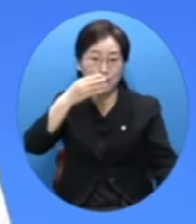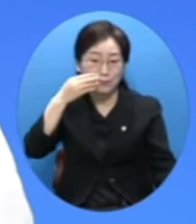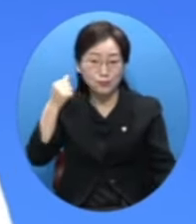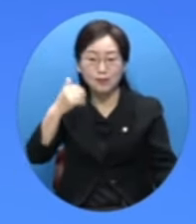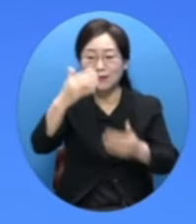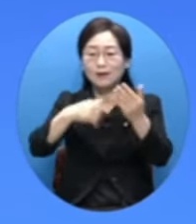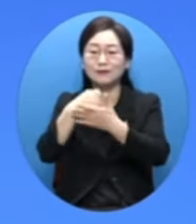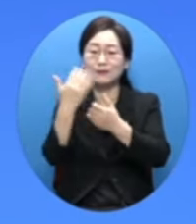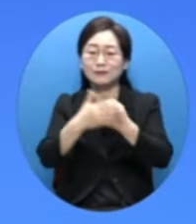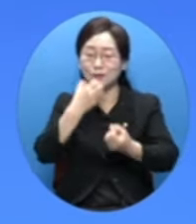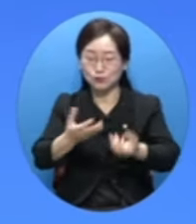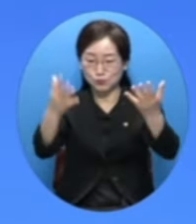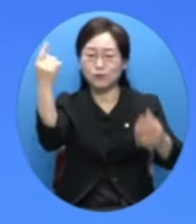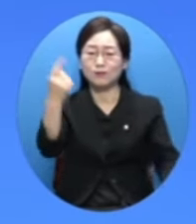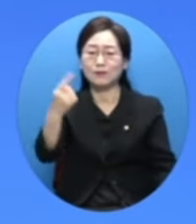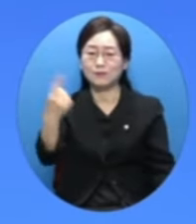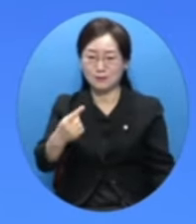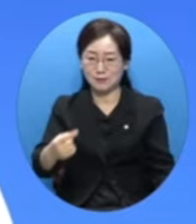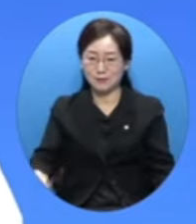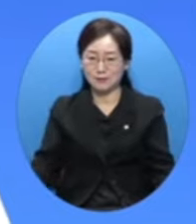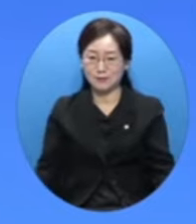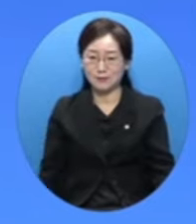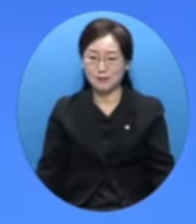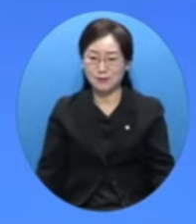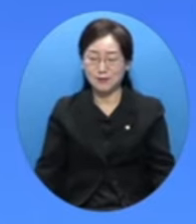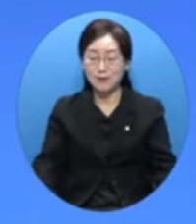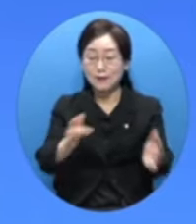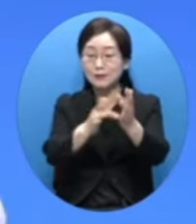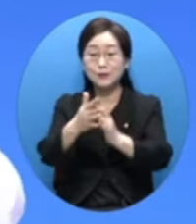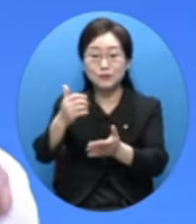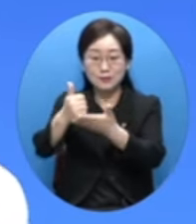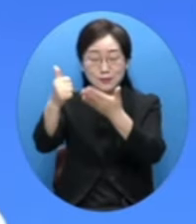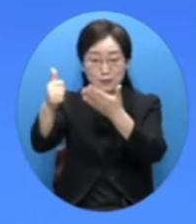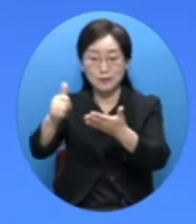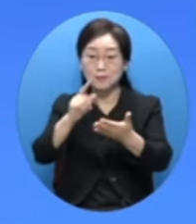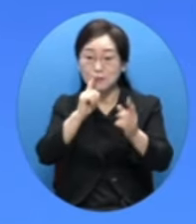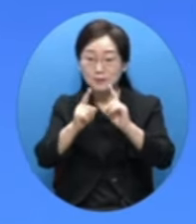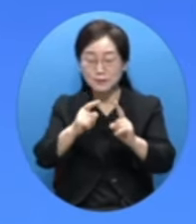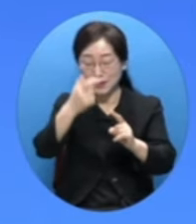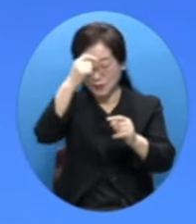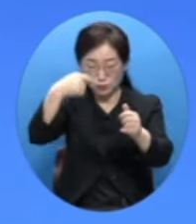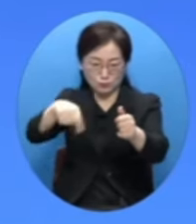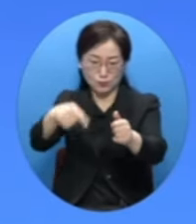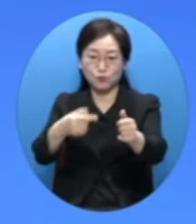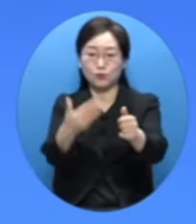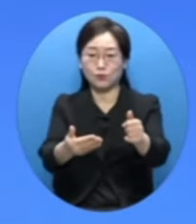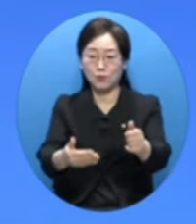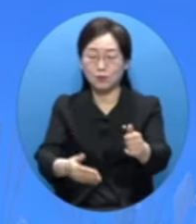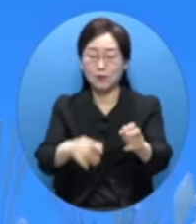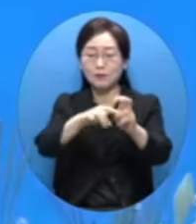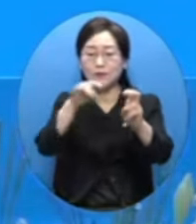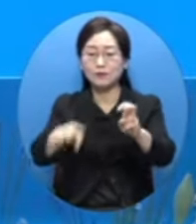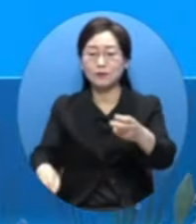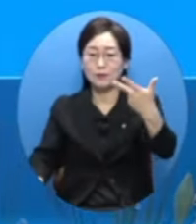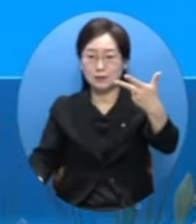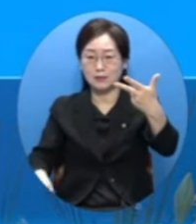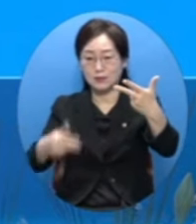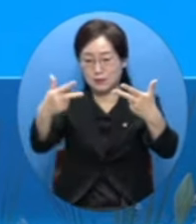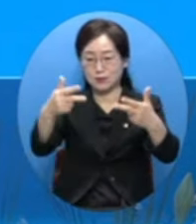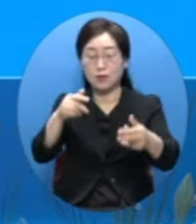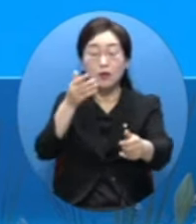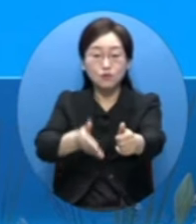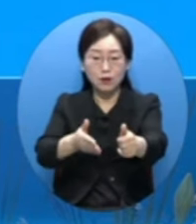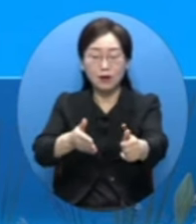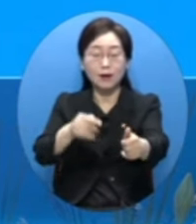은혜와 축복이 임하게 되는 것입니다. 그래서 예수님께서 기도에 대해서 가르쳐 주셨습니다. 마태복음 7장 10절에